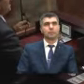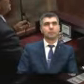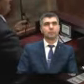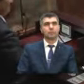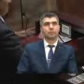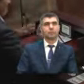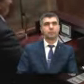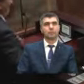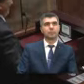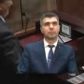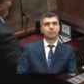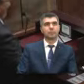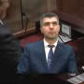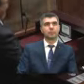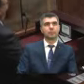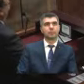استمر في